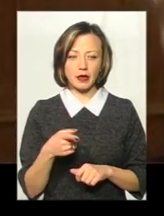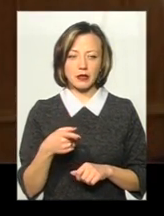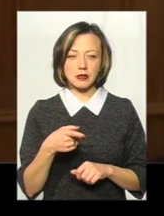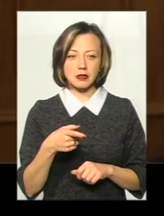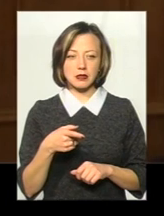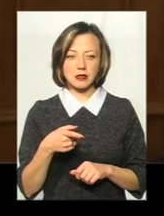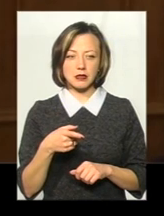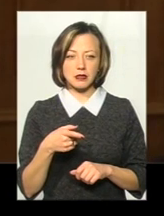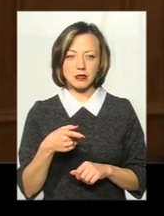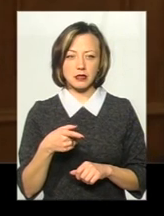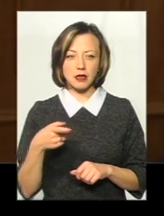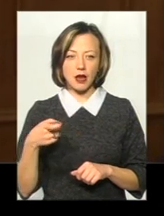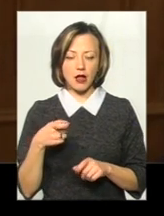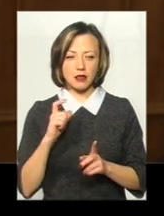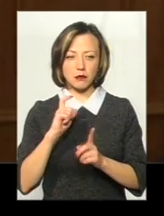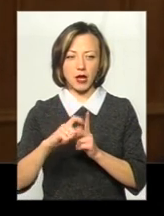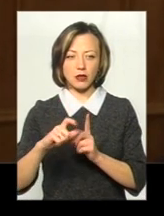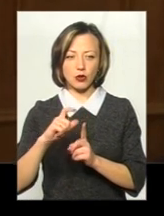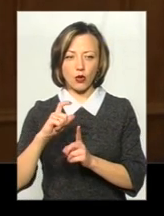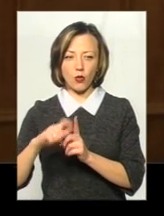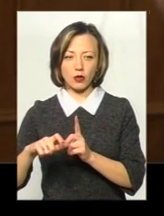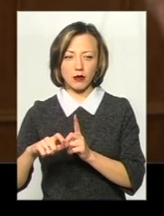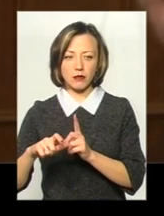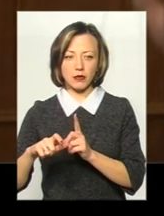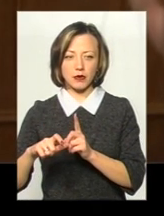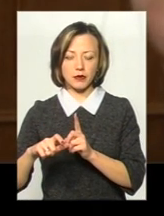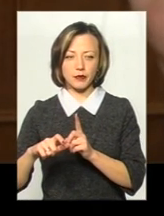з патронами